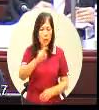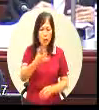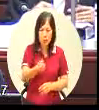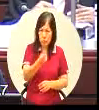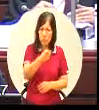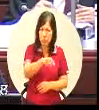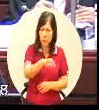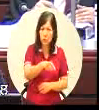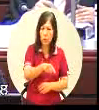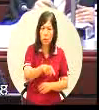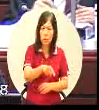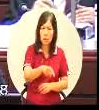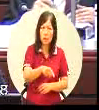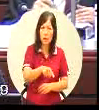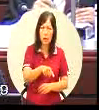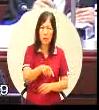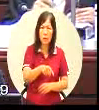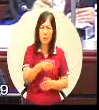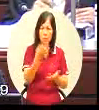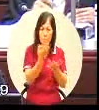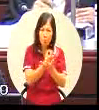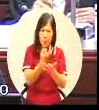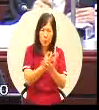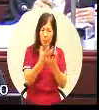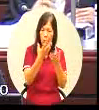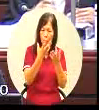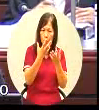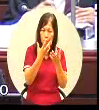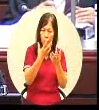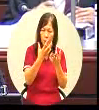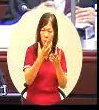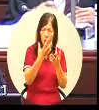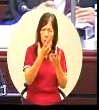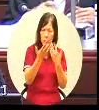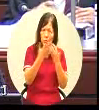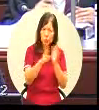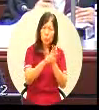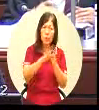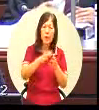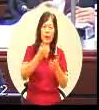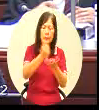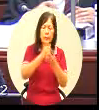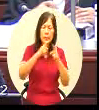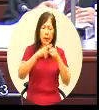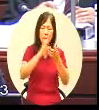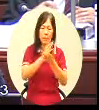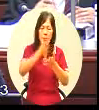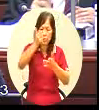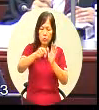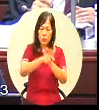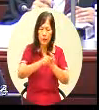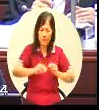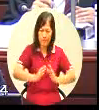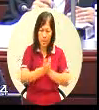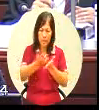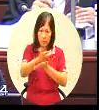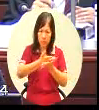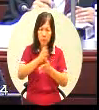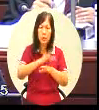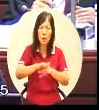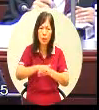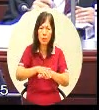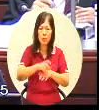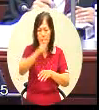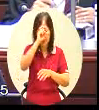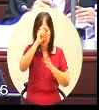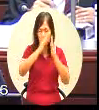的这个不够清楚，那这个我请秘书长立即协调。那我也希望市